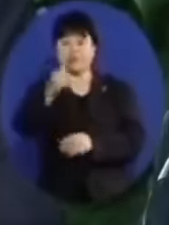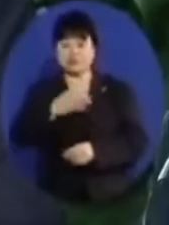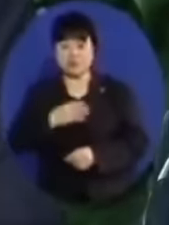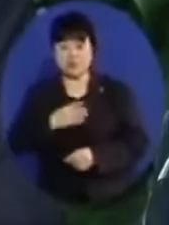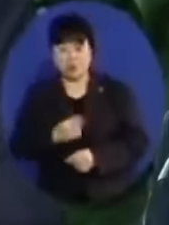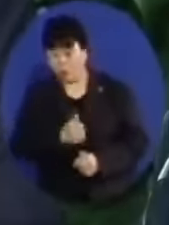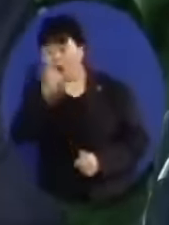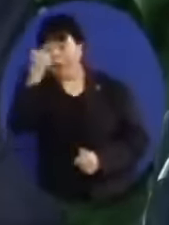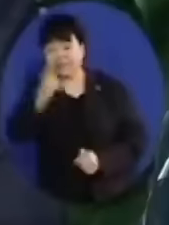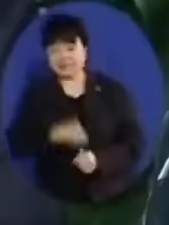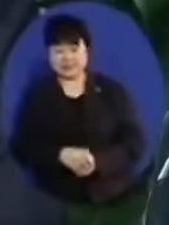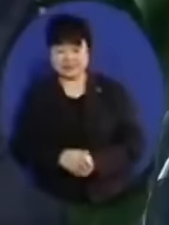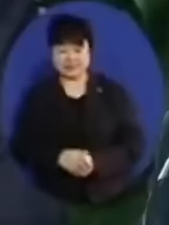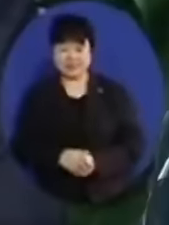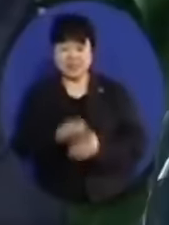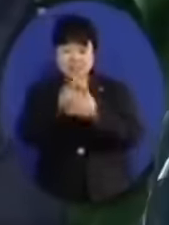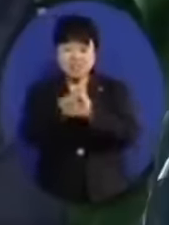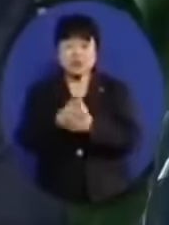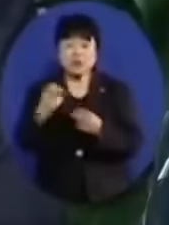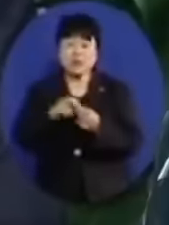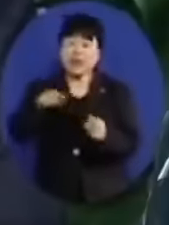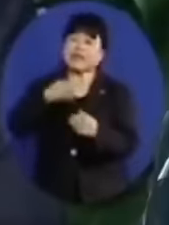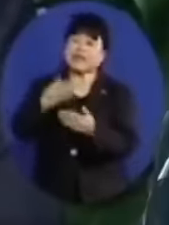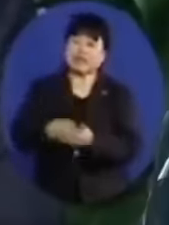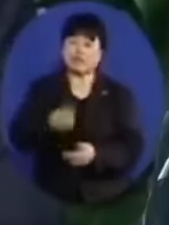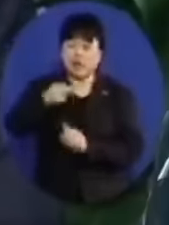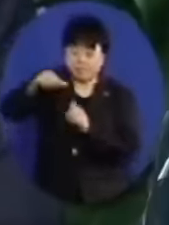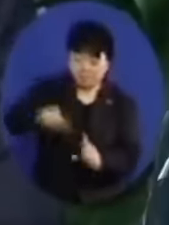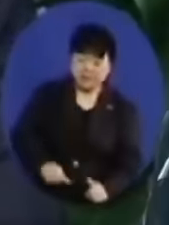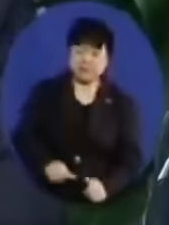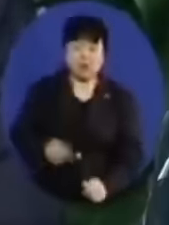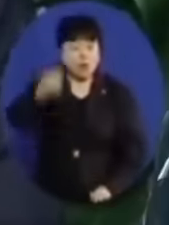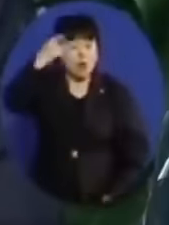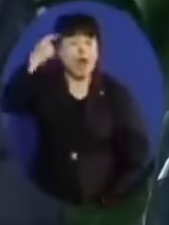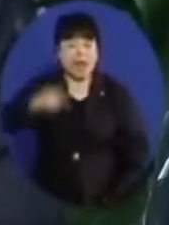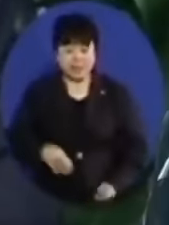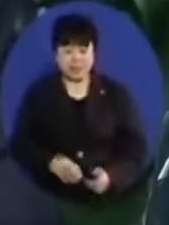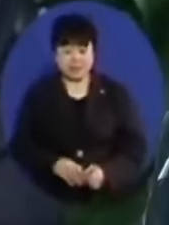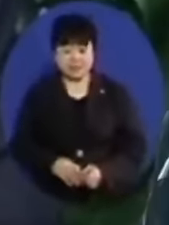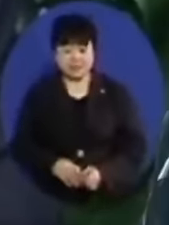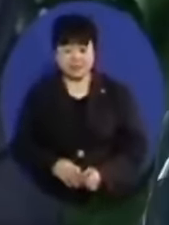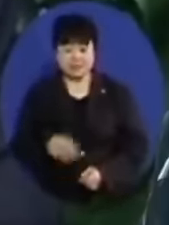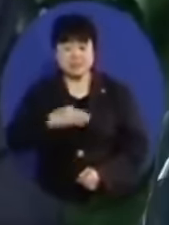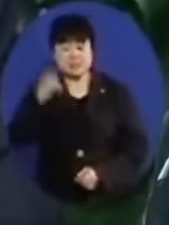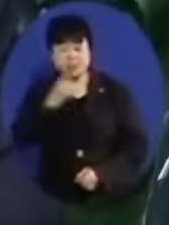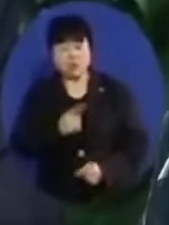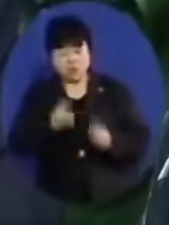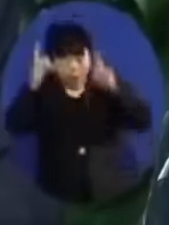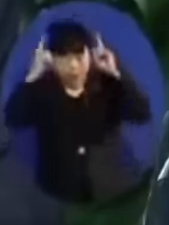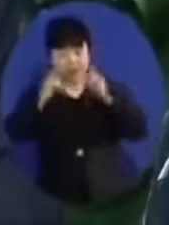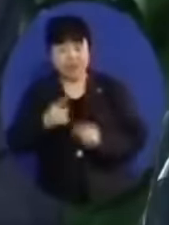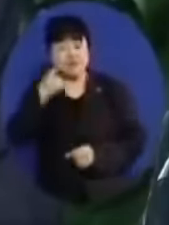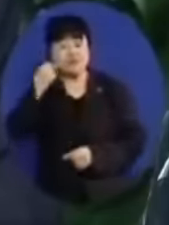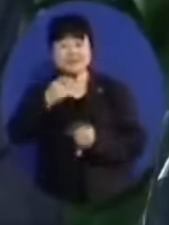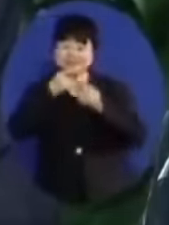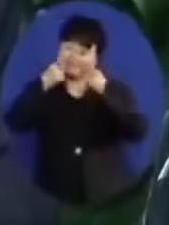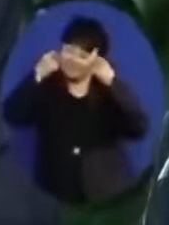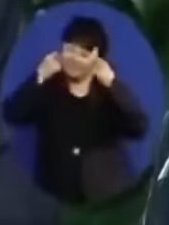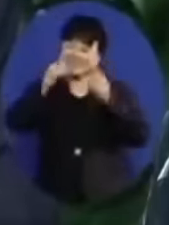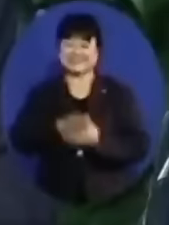내었습니다. 기도하는 법 가르쳐 달라고 했지 물에 빠뜨려 죽여 달라고 내가 부탁을 했냐고. 목사님이